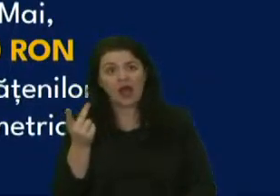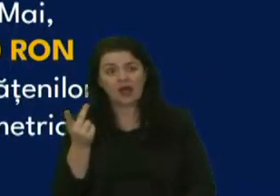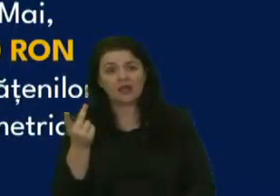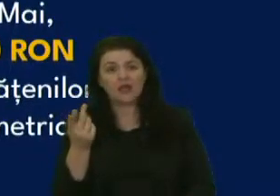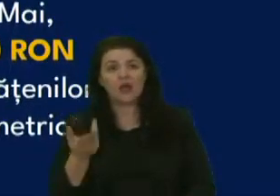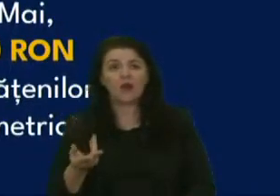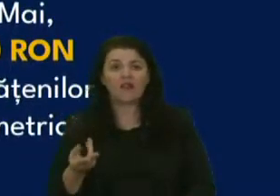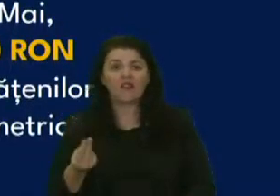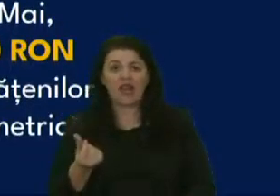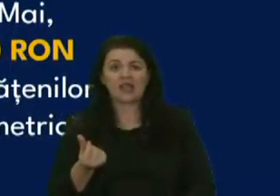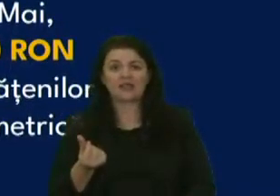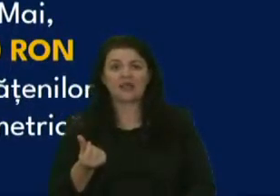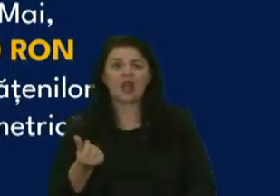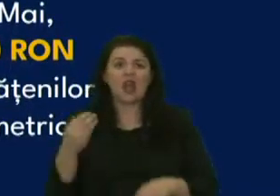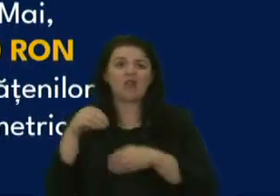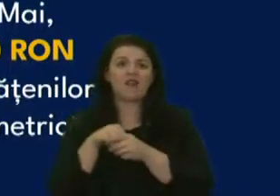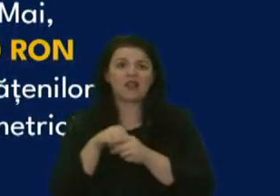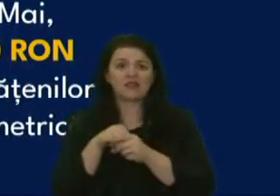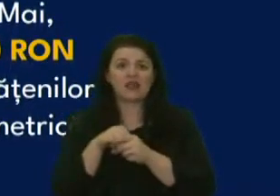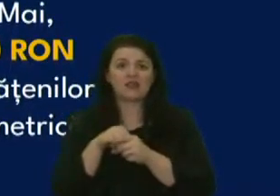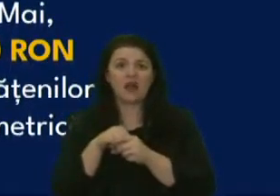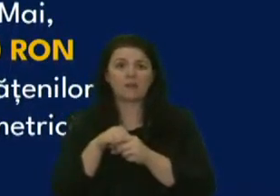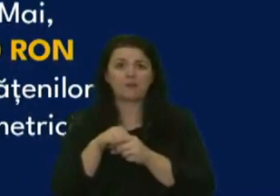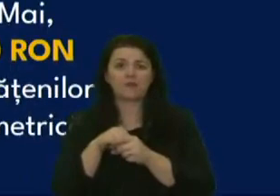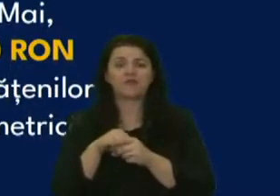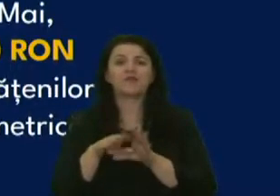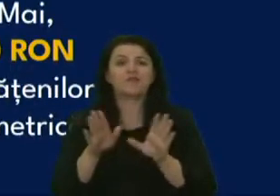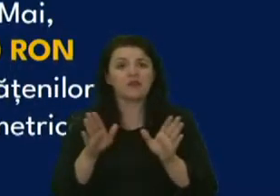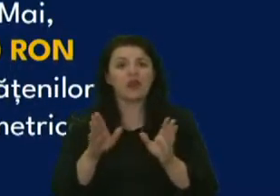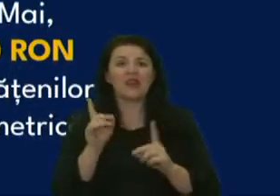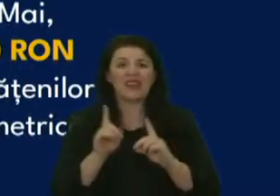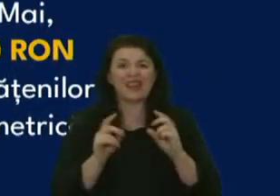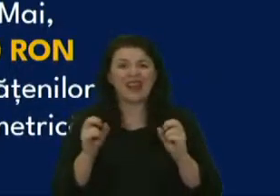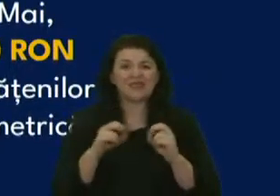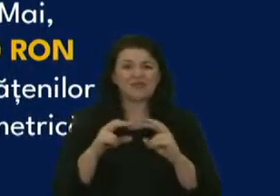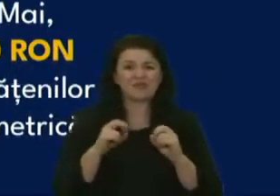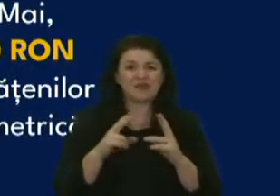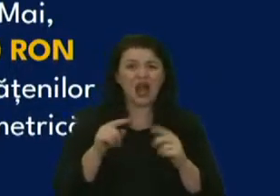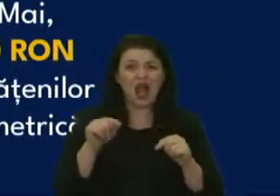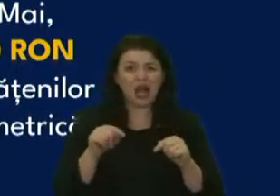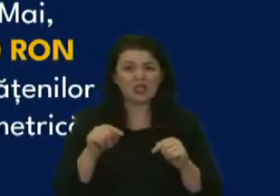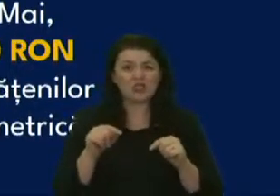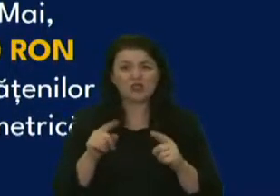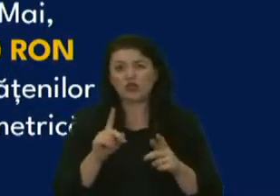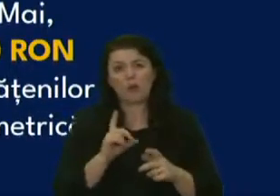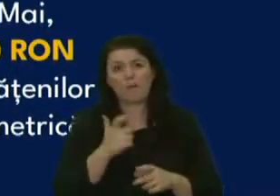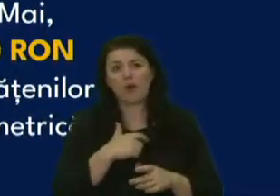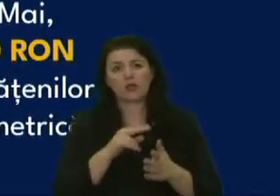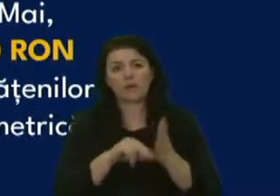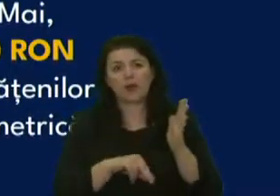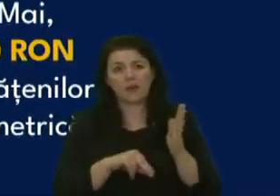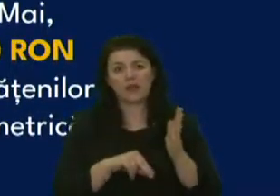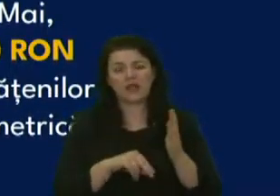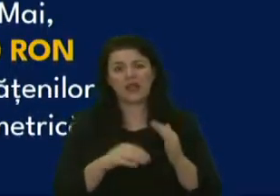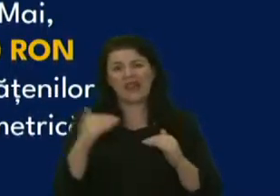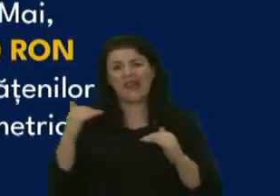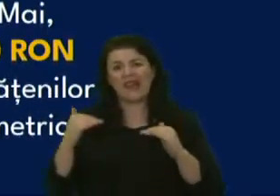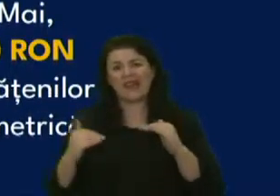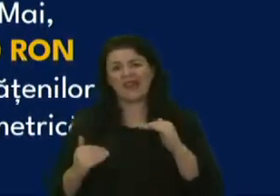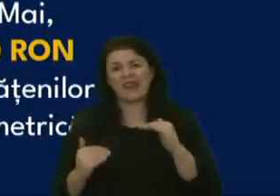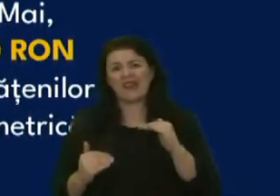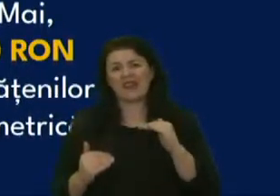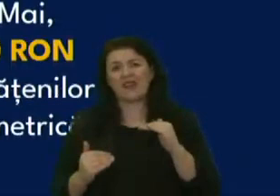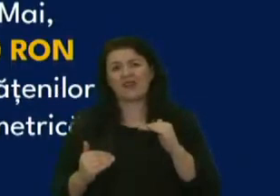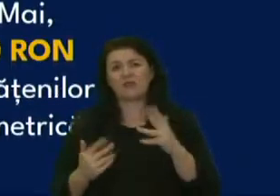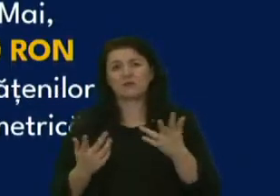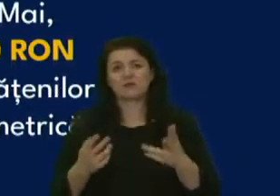Finanțarea și investiția făcută oricând Ne ar critica lumea totuși Acest oraș nu și mai poate permite să joace în ligi inferioare